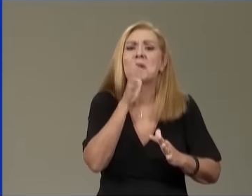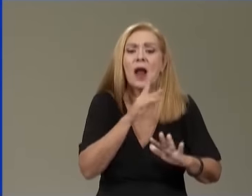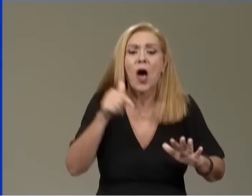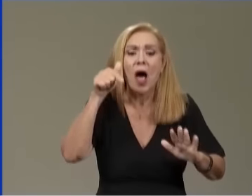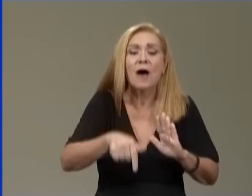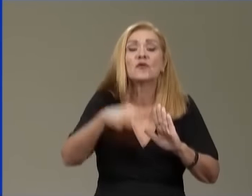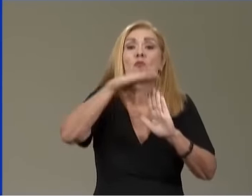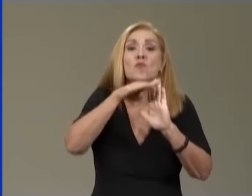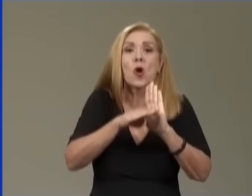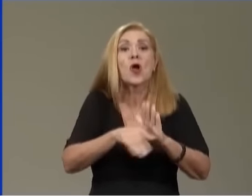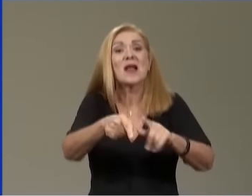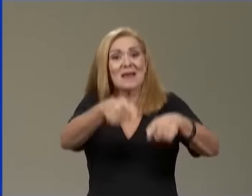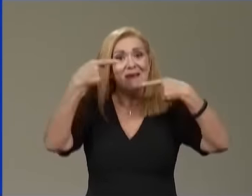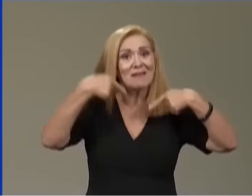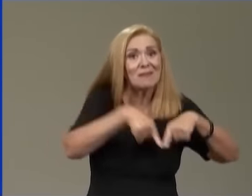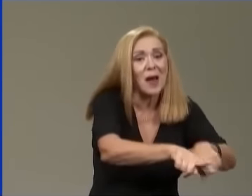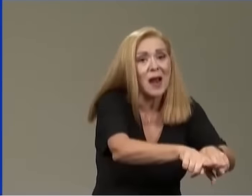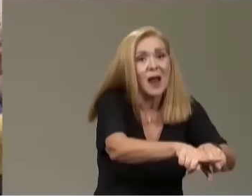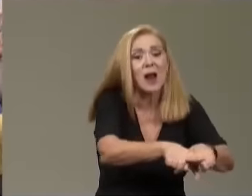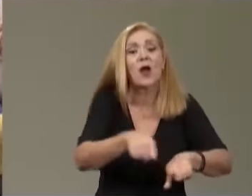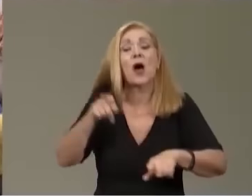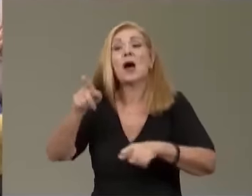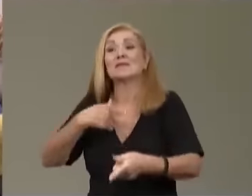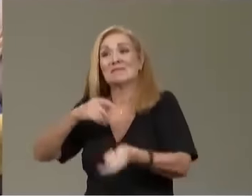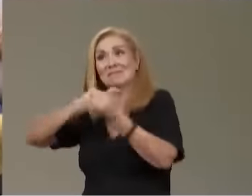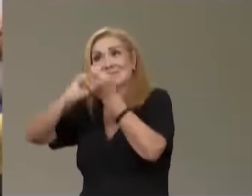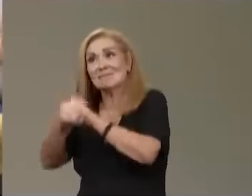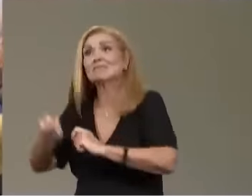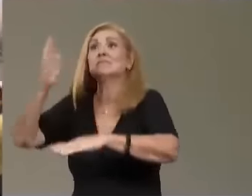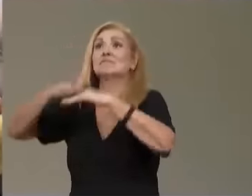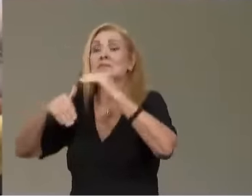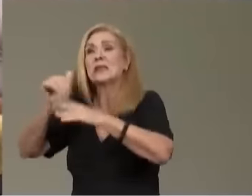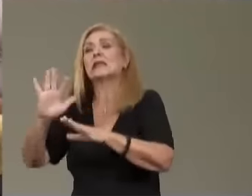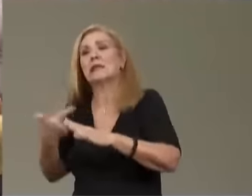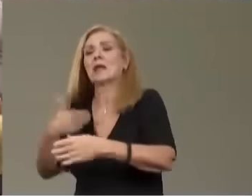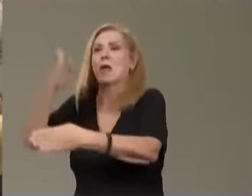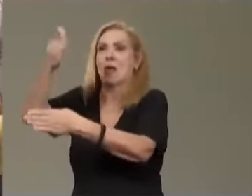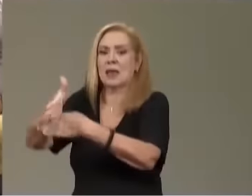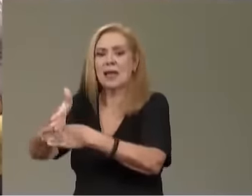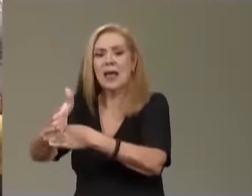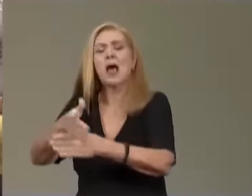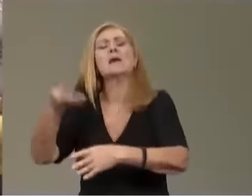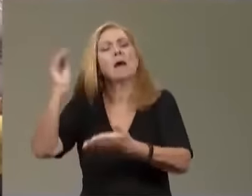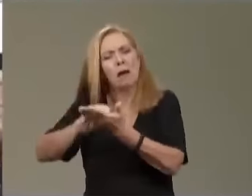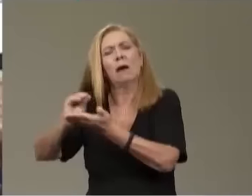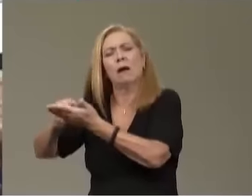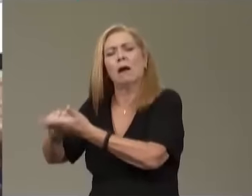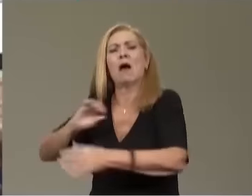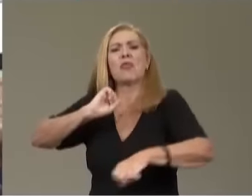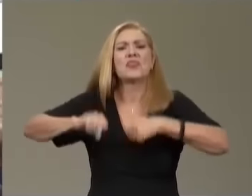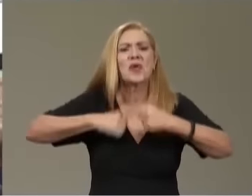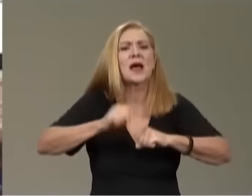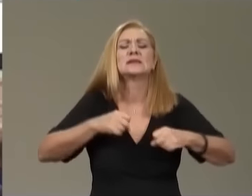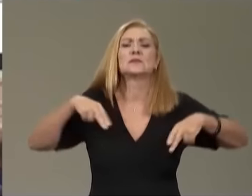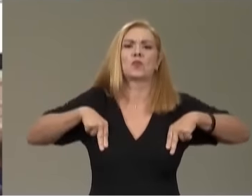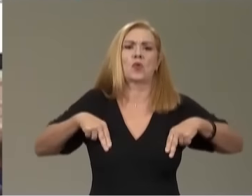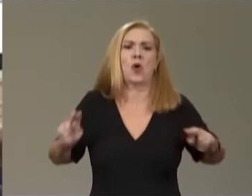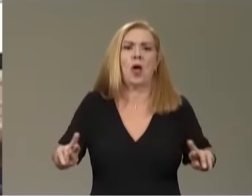τρέχει παράλληλα με το ανακαινίζω, ενοικιάζω και τις υπόλοιπες δράσεις του Υπουργείου